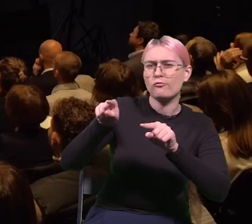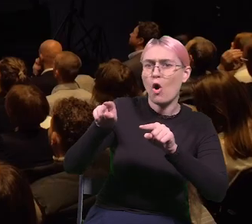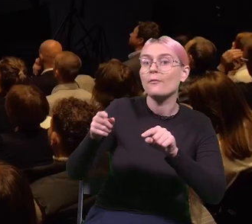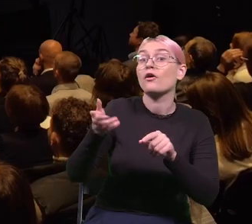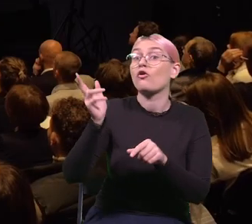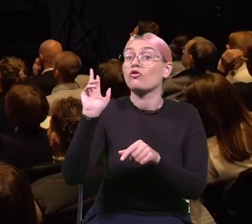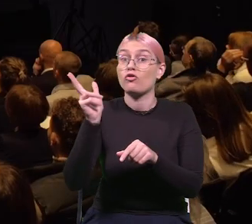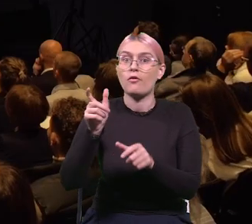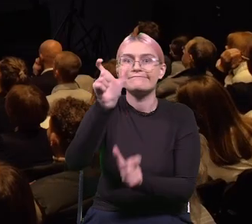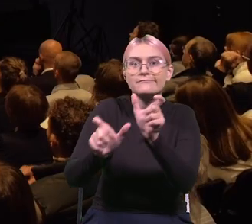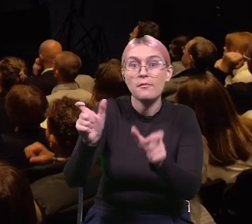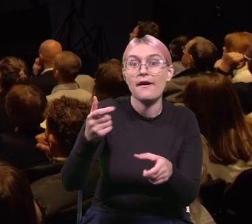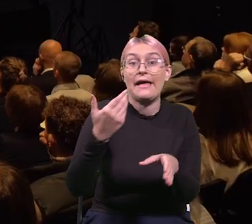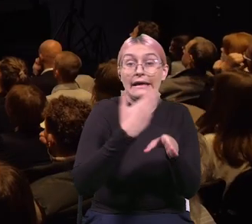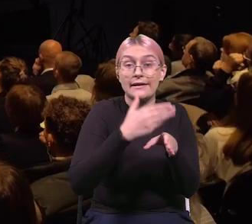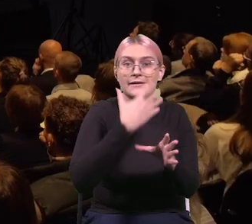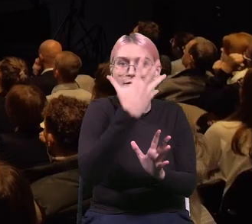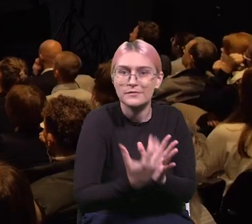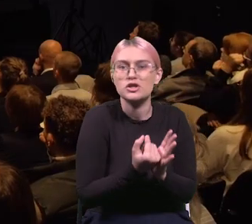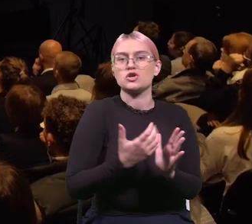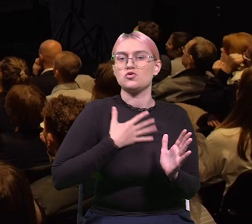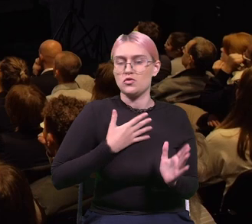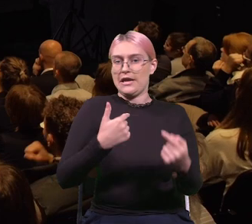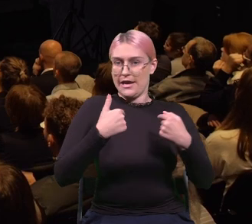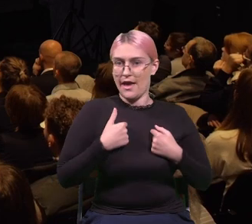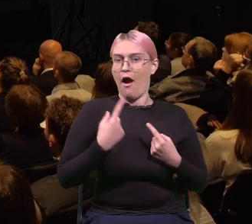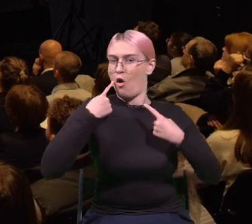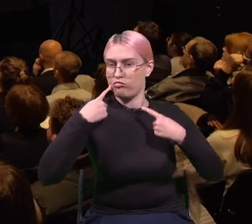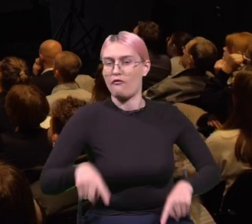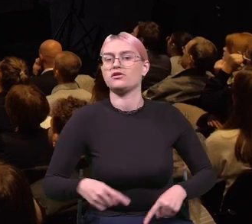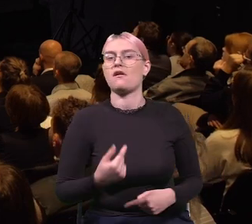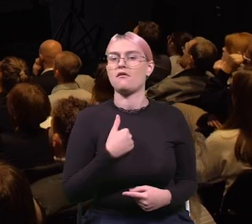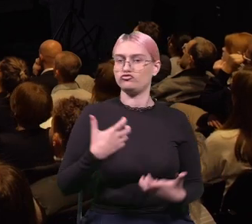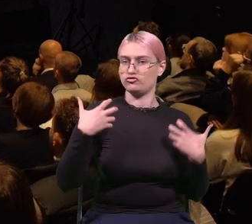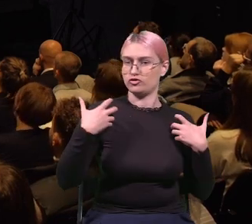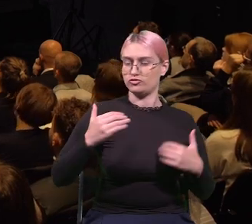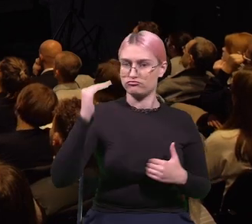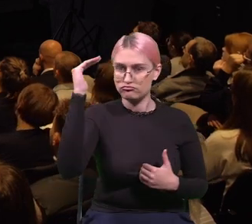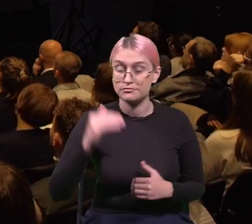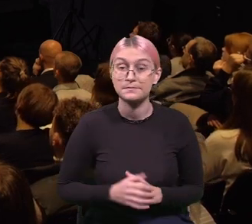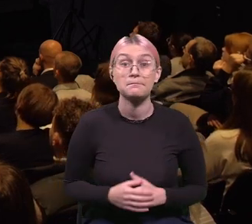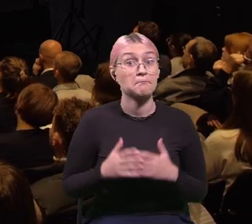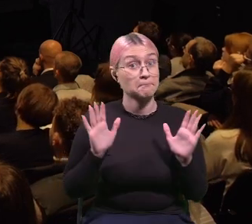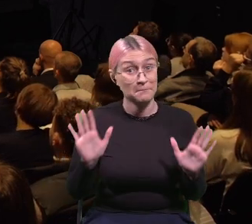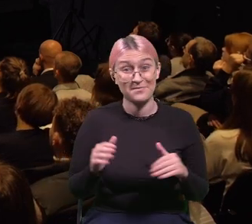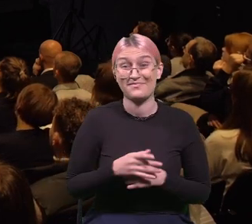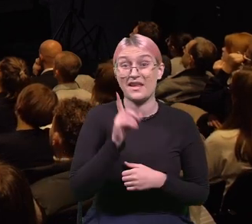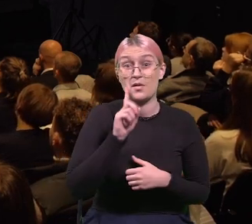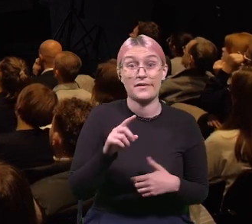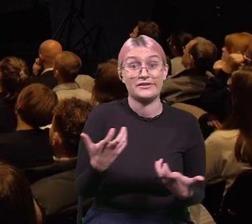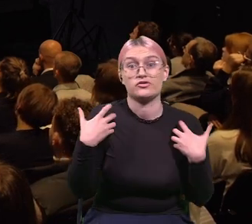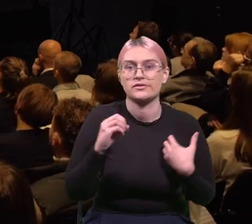życie. Tymczasem to życie sprawia im, wpłata im figle. Joanna i Marek